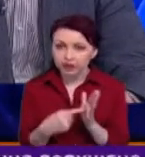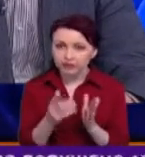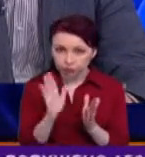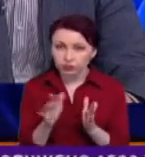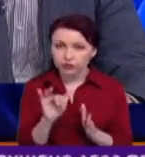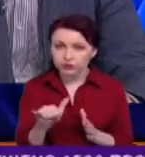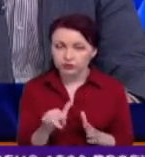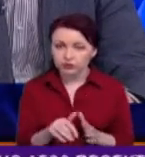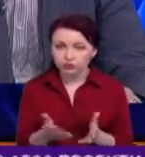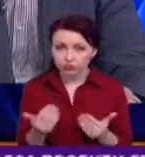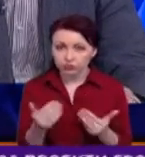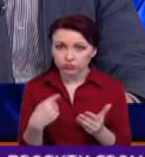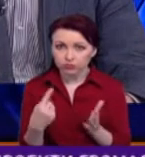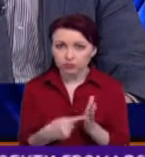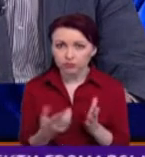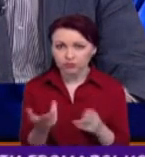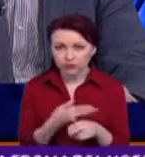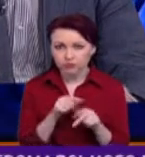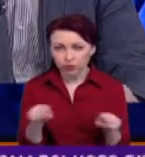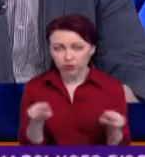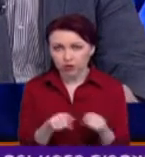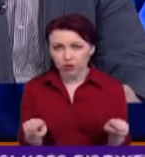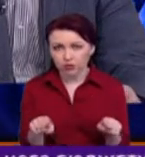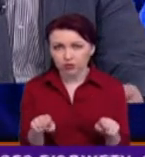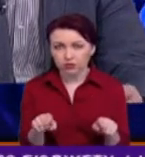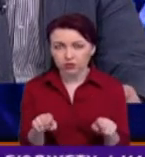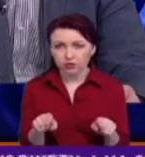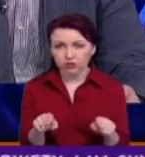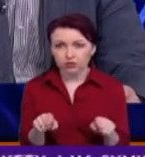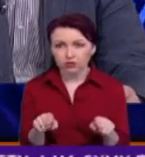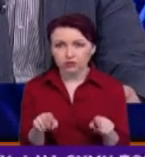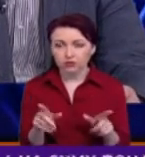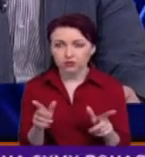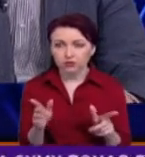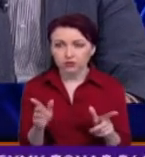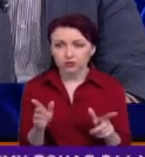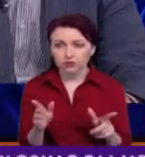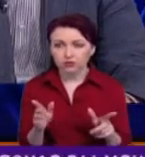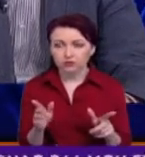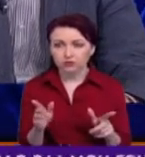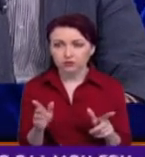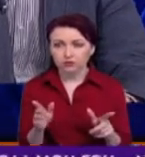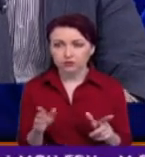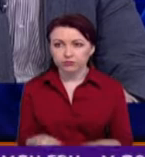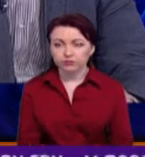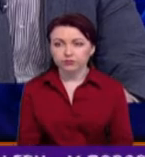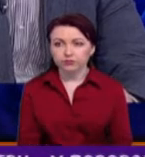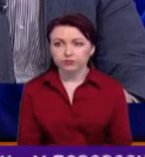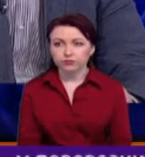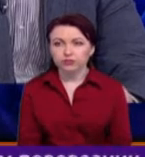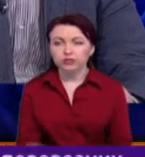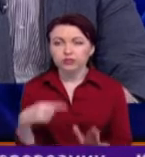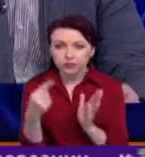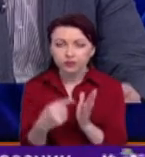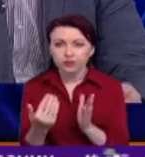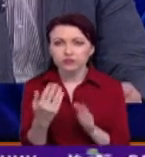ставьте, ну, как бы без пропаганды. Украина на левое движение. Да. Ну, це... образом... Так. Ну, ми... Запитання